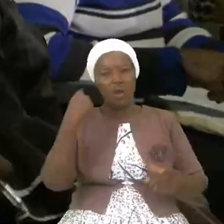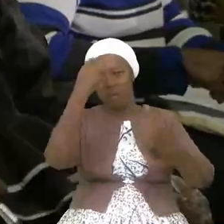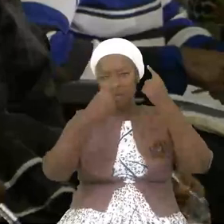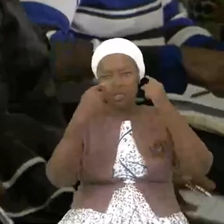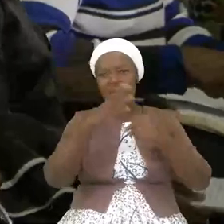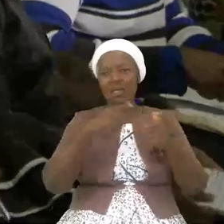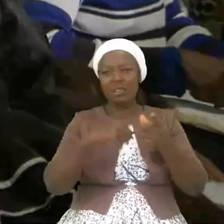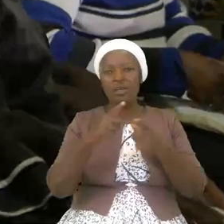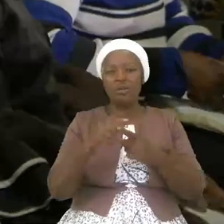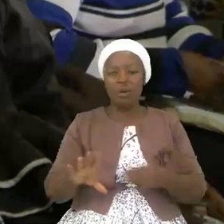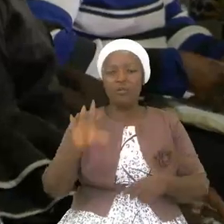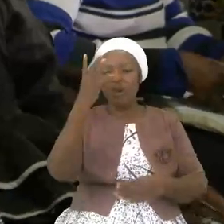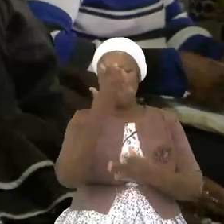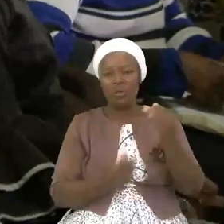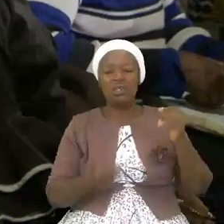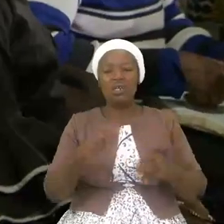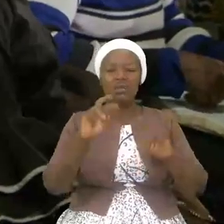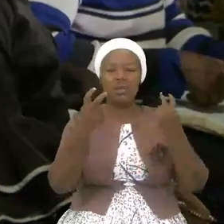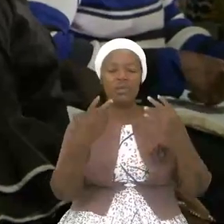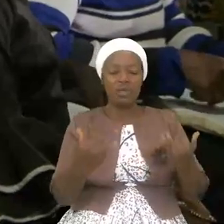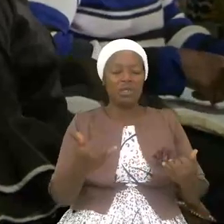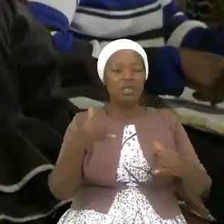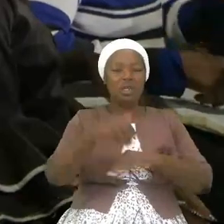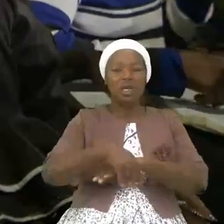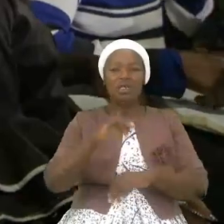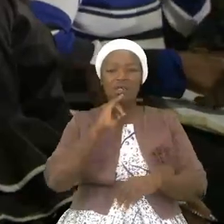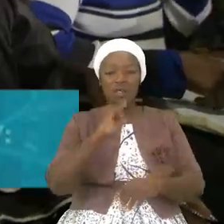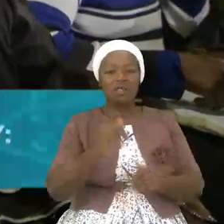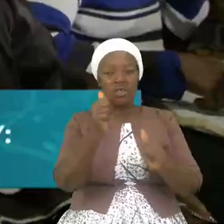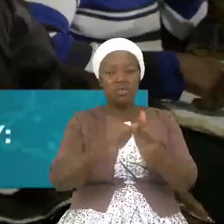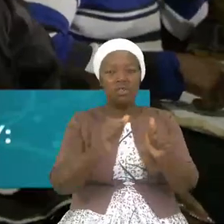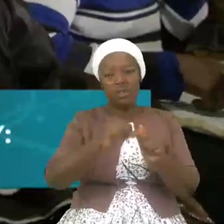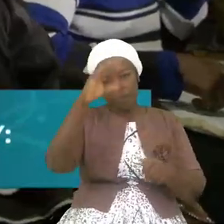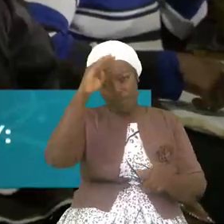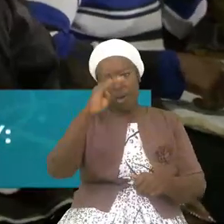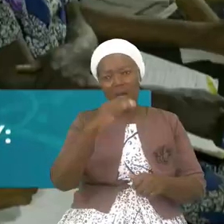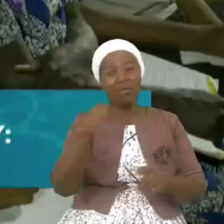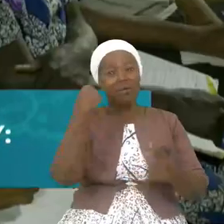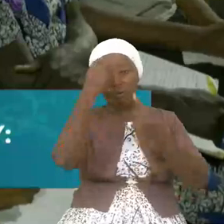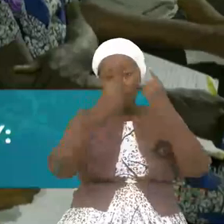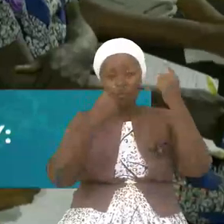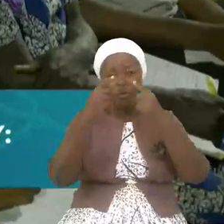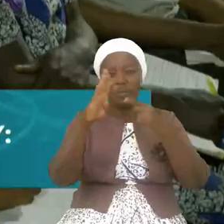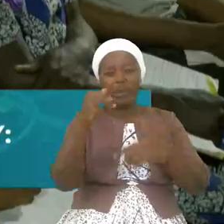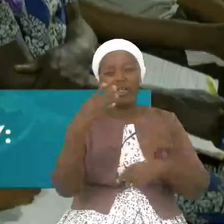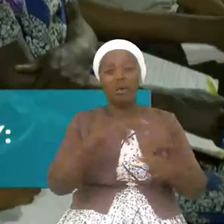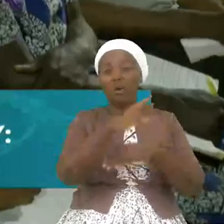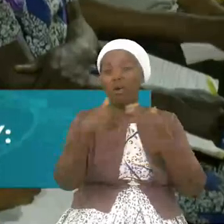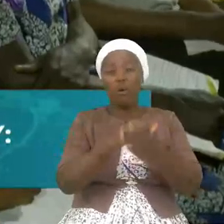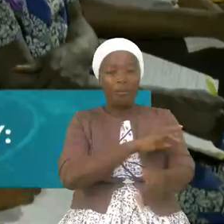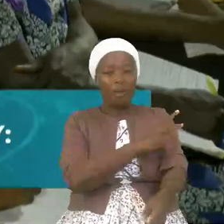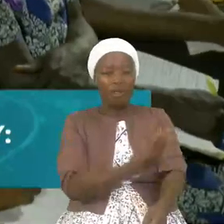pesé et tu es trouvé digne. Ce soir, le message, tout homme pesé par le Dieu